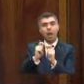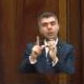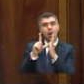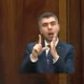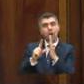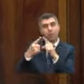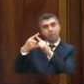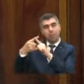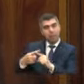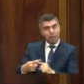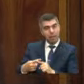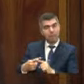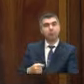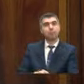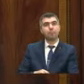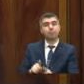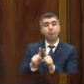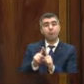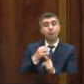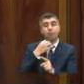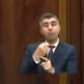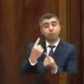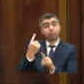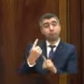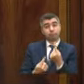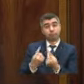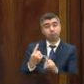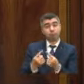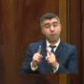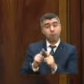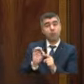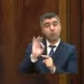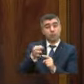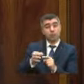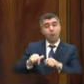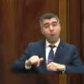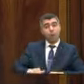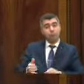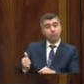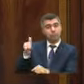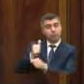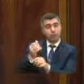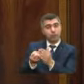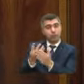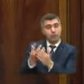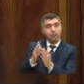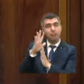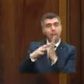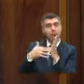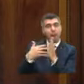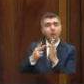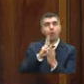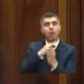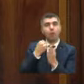لنعلن لعلنا نتلمس توجهاتهم كمسؤولين عن السياسة القطاعية في تنزيل البرنامج الحكومي الذي هو